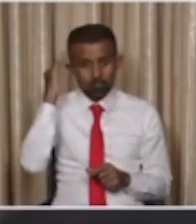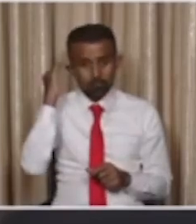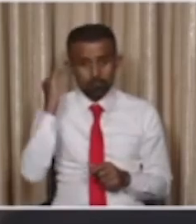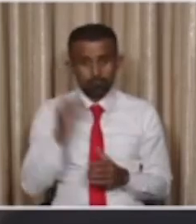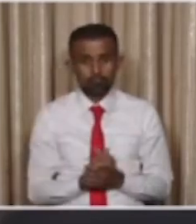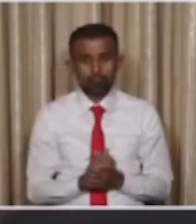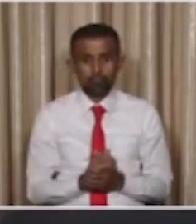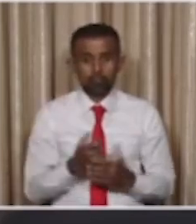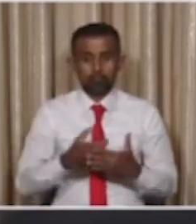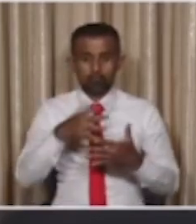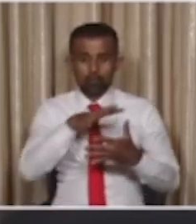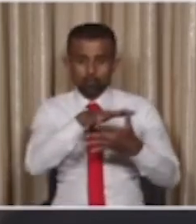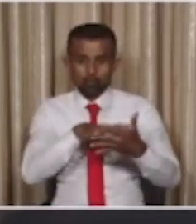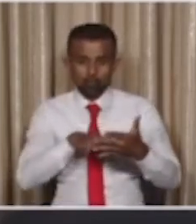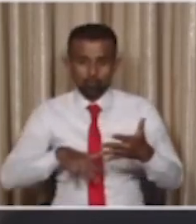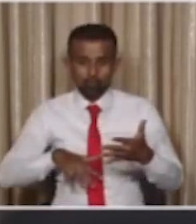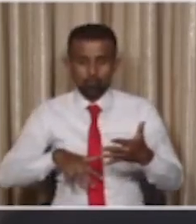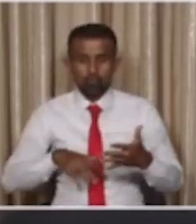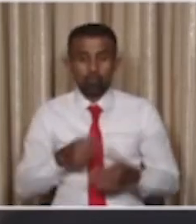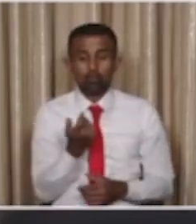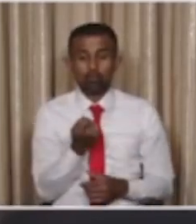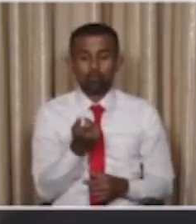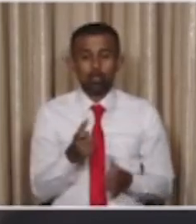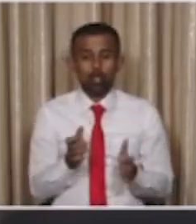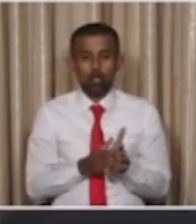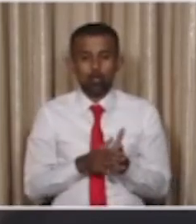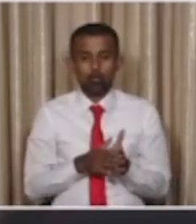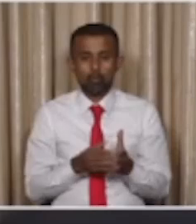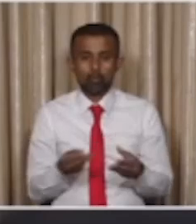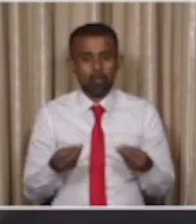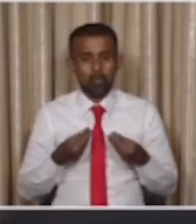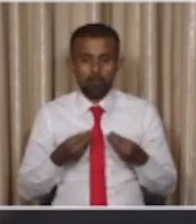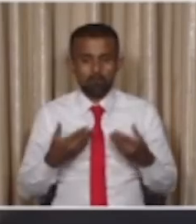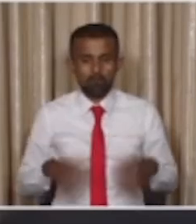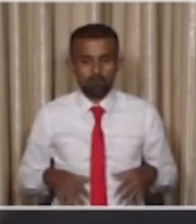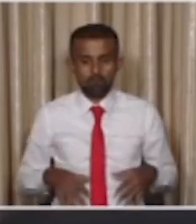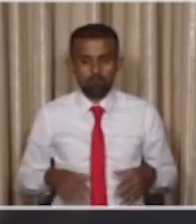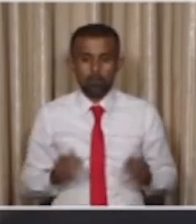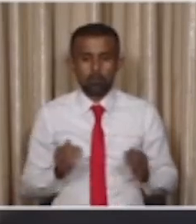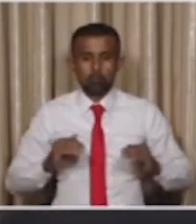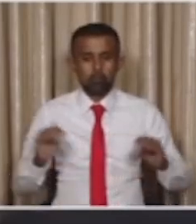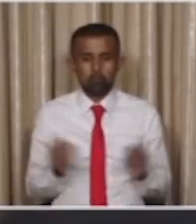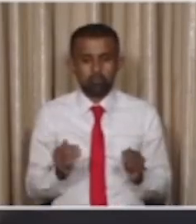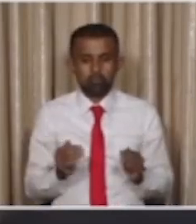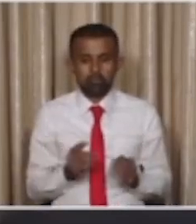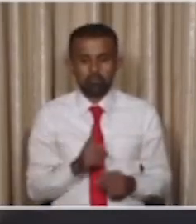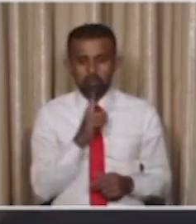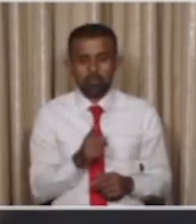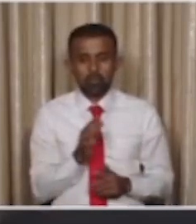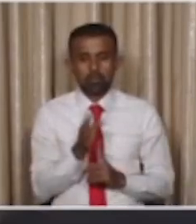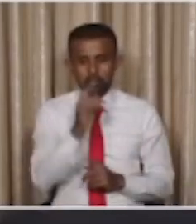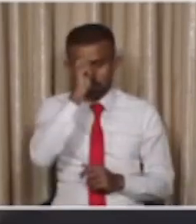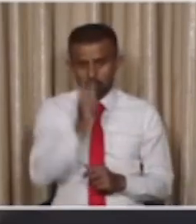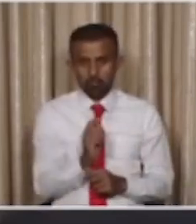ඔවුන්ගේ වාර්තාව මුදල් කමිටුවට ඉදිරිපත් කරා. සංක්ෂිප්තයක් හැටියට ඔවුන් කියන්නේ